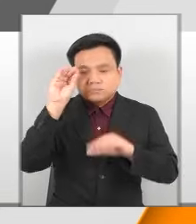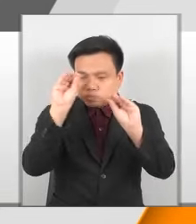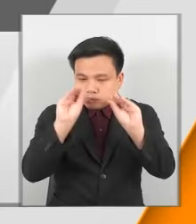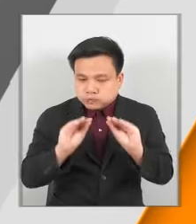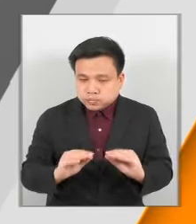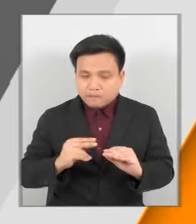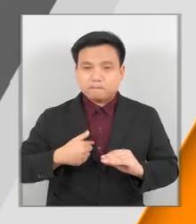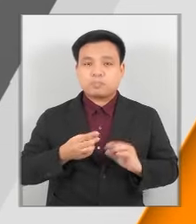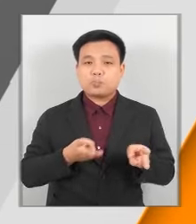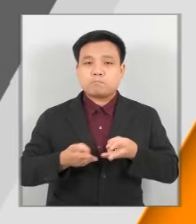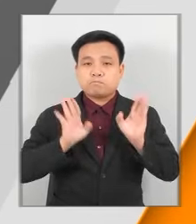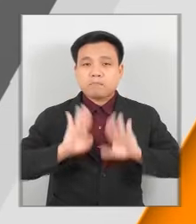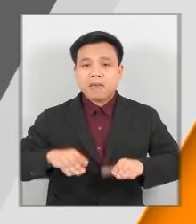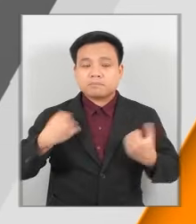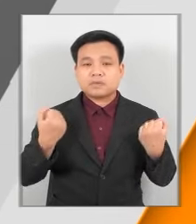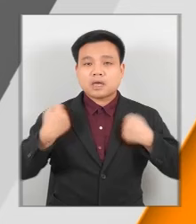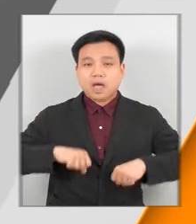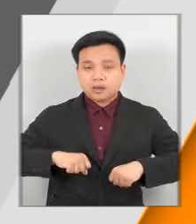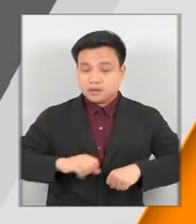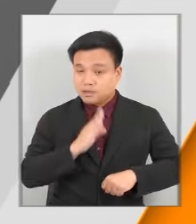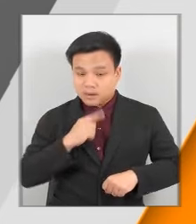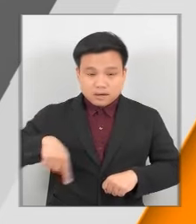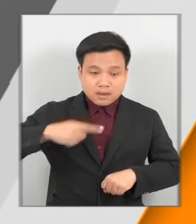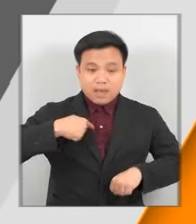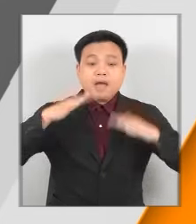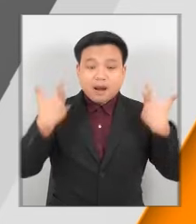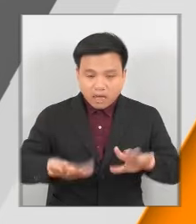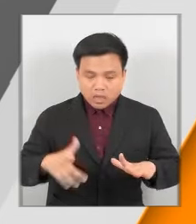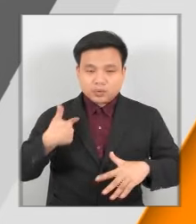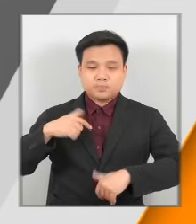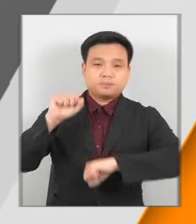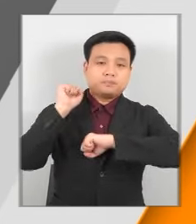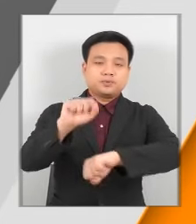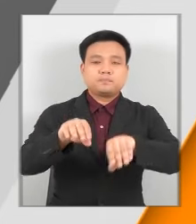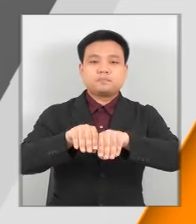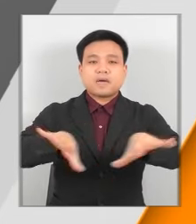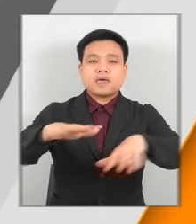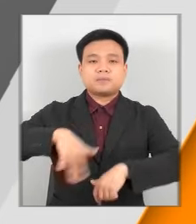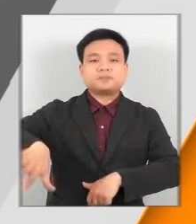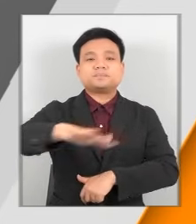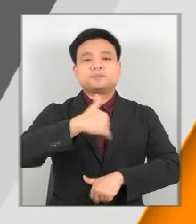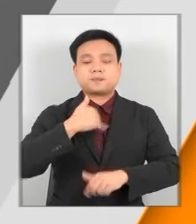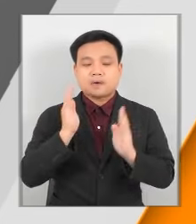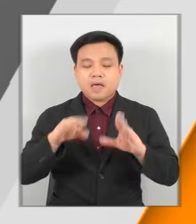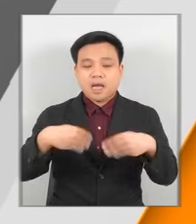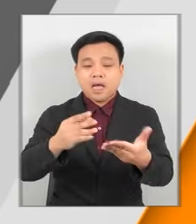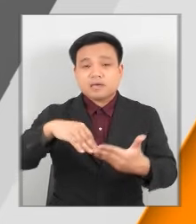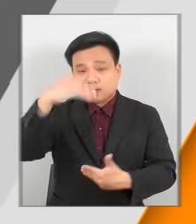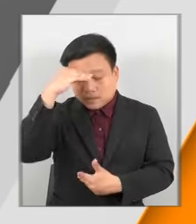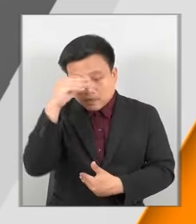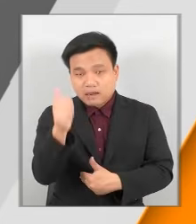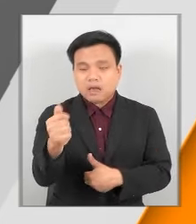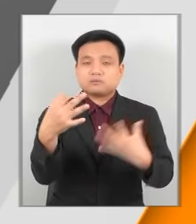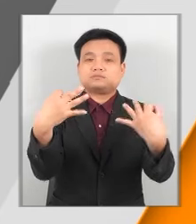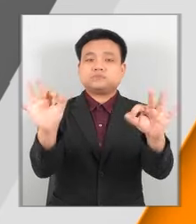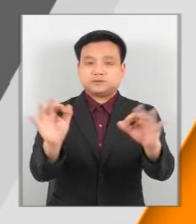พอเราออกมาแล้วก็สื่อสารให้ลูกๆนักเรียนนะครับแล้วก็เป็นข่าวแล้วก็มีกระแสที่ตอบรับที่